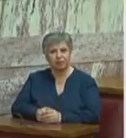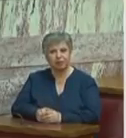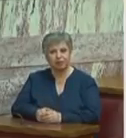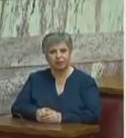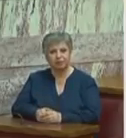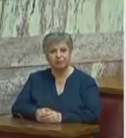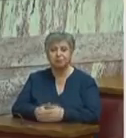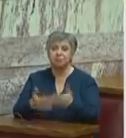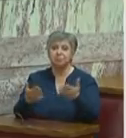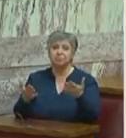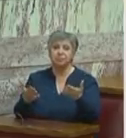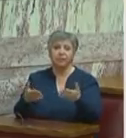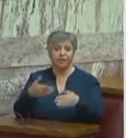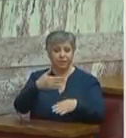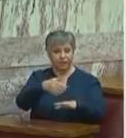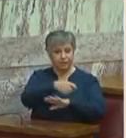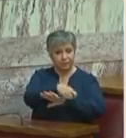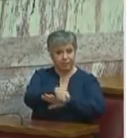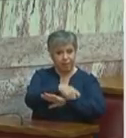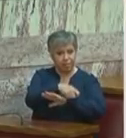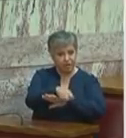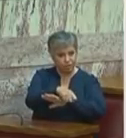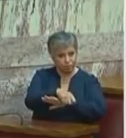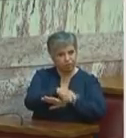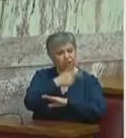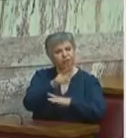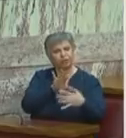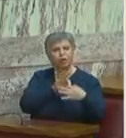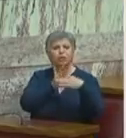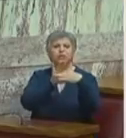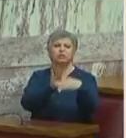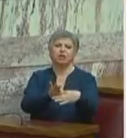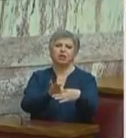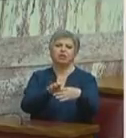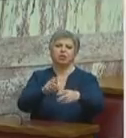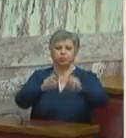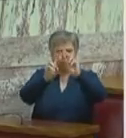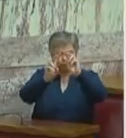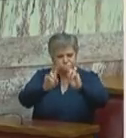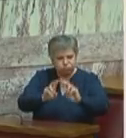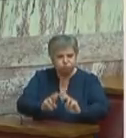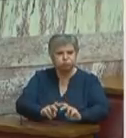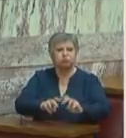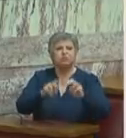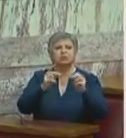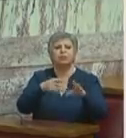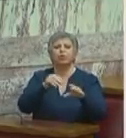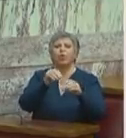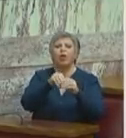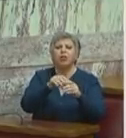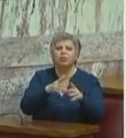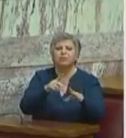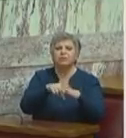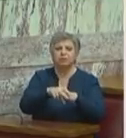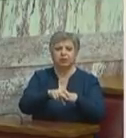Η δικαιοσύνη συνεχίζει για την νοημοποίηση. Δεν πρόκειται να βρει τίποτα. Ψάχνουν, ανοίγουν, κλείνουν μετά. Διότι ούκαν